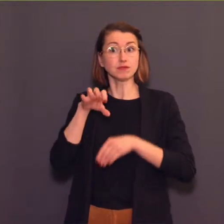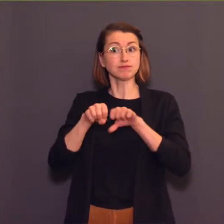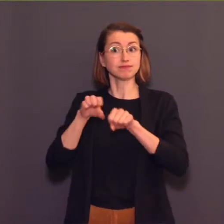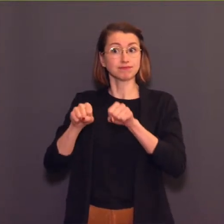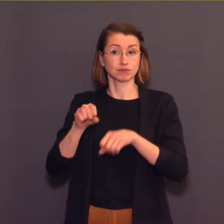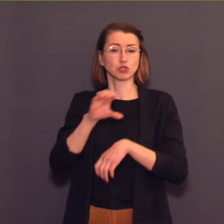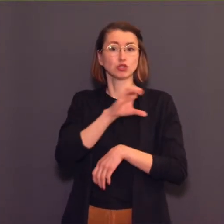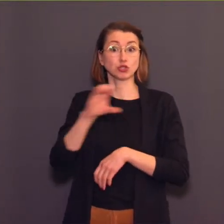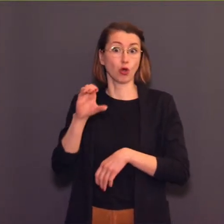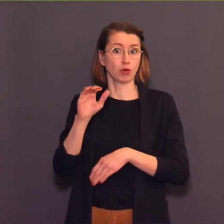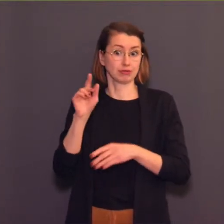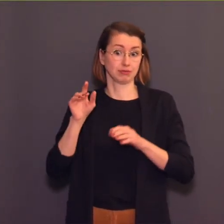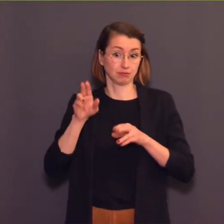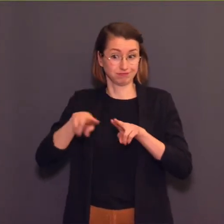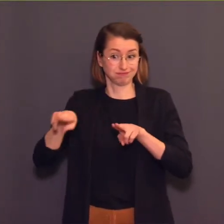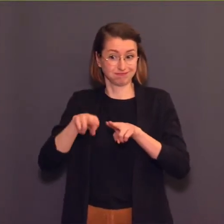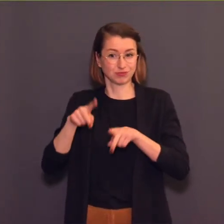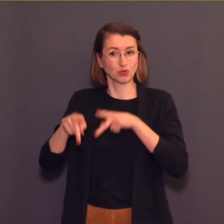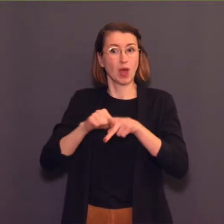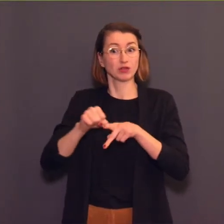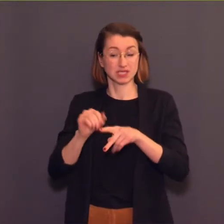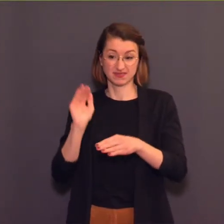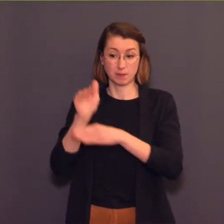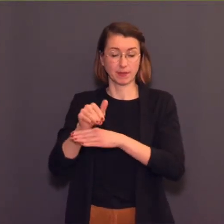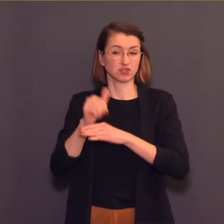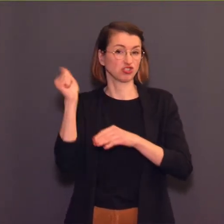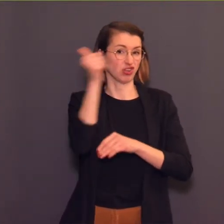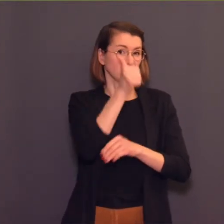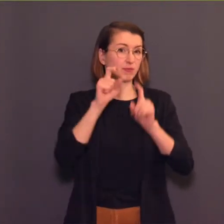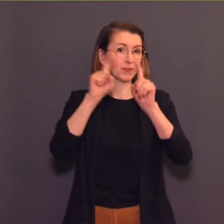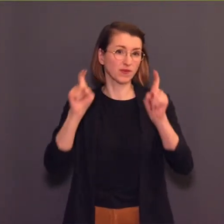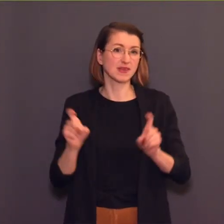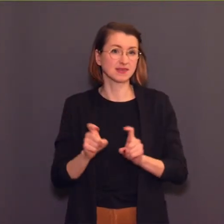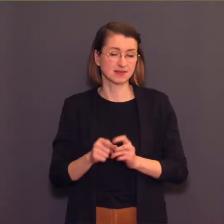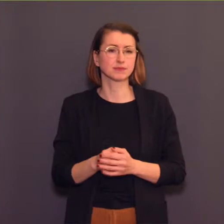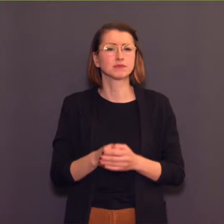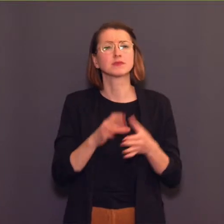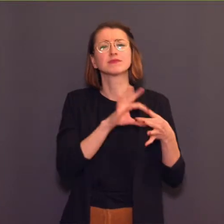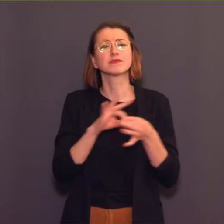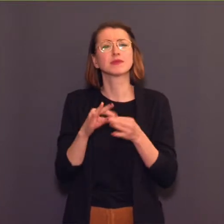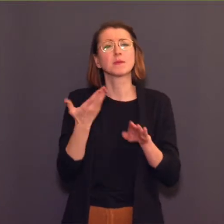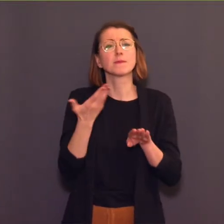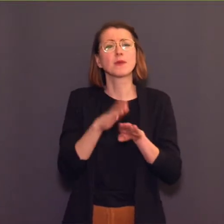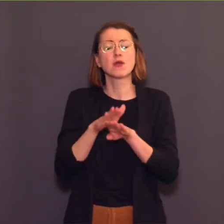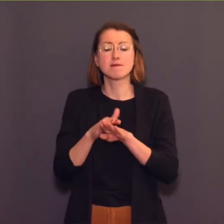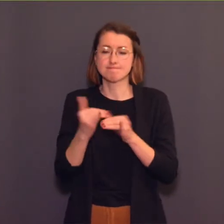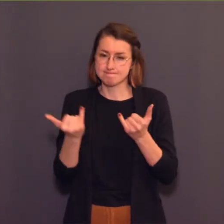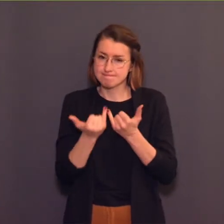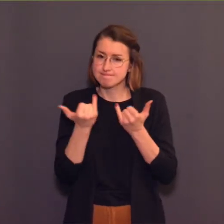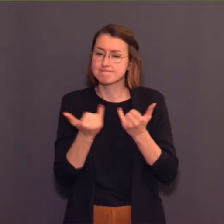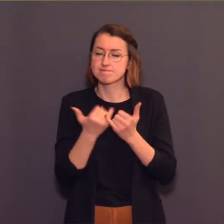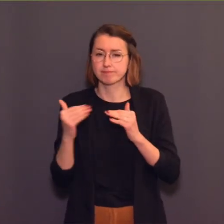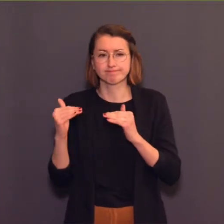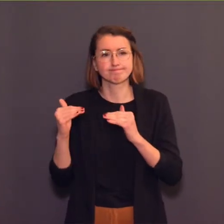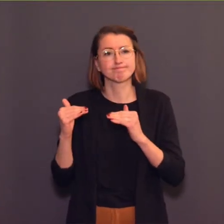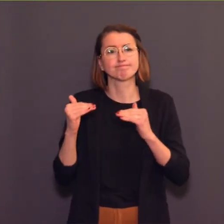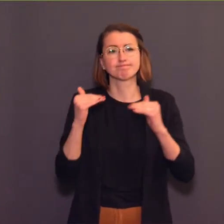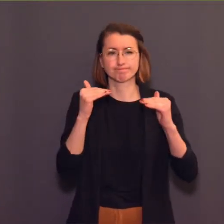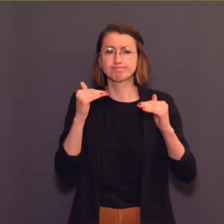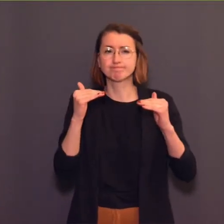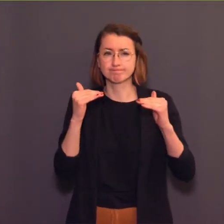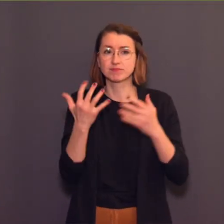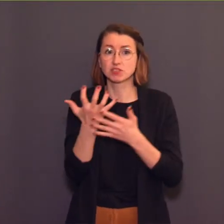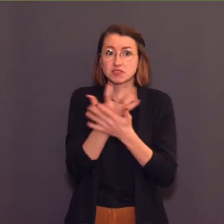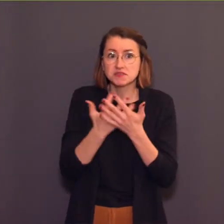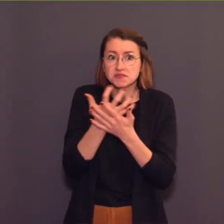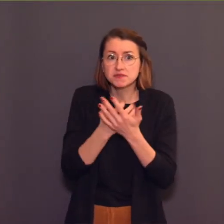en légère hausse, mais il faut bien voir que c'est un nombre absolu de cas qui est encore très faible par rapport à ce qu'on a